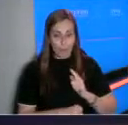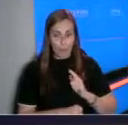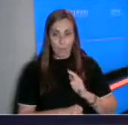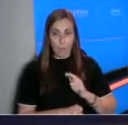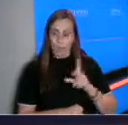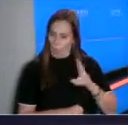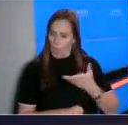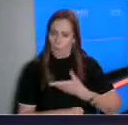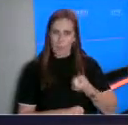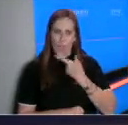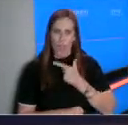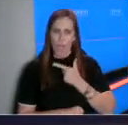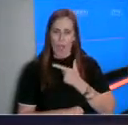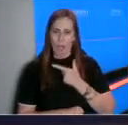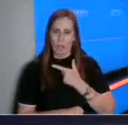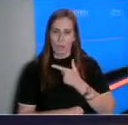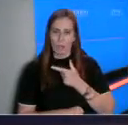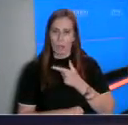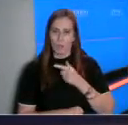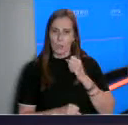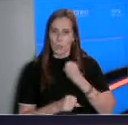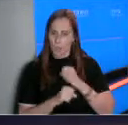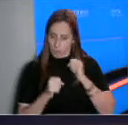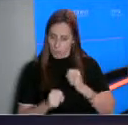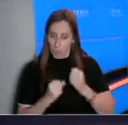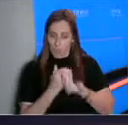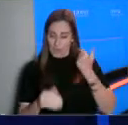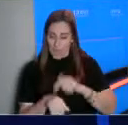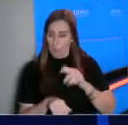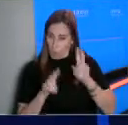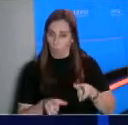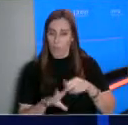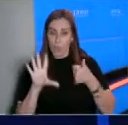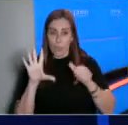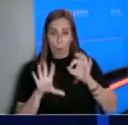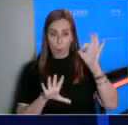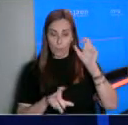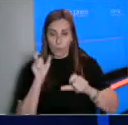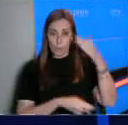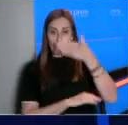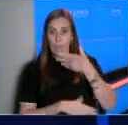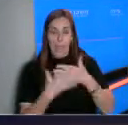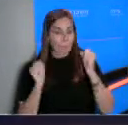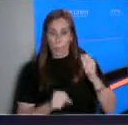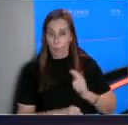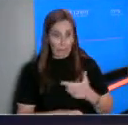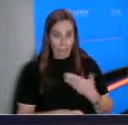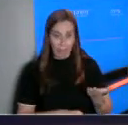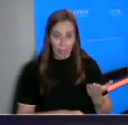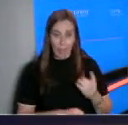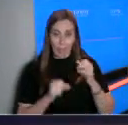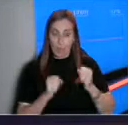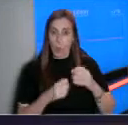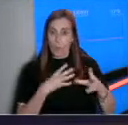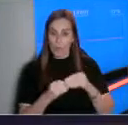במחלה, יכול לקבל את התרופה. שהוא עשה אותו מבעוד מועד. אוקיי, יש כאלה. ל-60% מתושבי מדינת ישראל אין ביטוחים פרטיים.